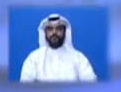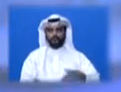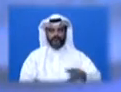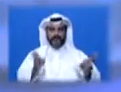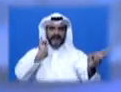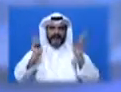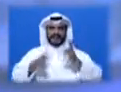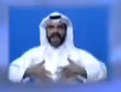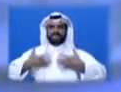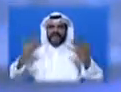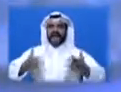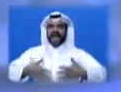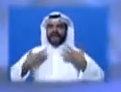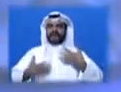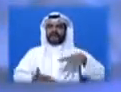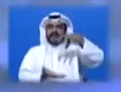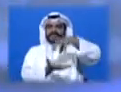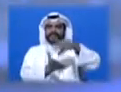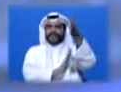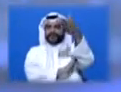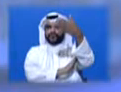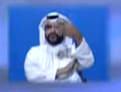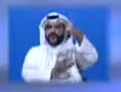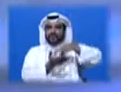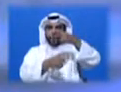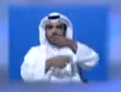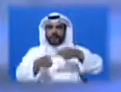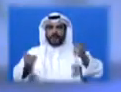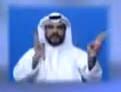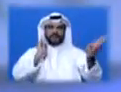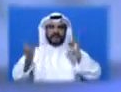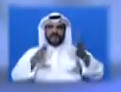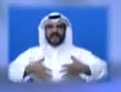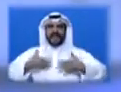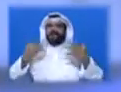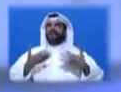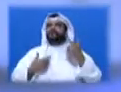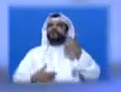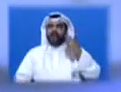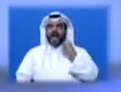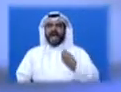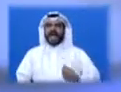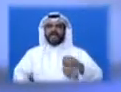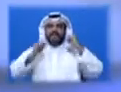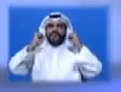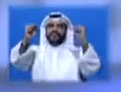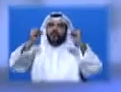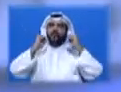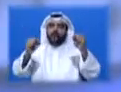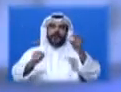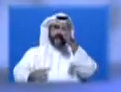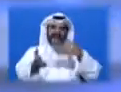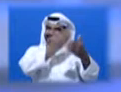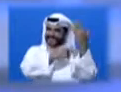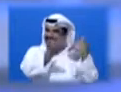احتفلت سفارة جمهورية مصر العربية الشقيقة في دولة الكويت بعيد الثورة 62، وذلك بحضور وزير الإعلام